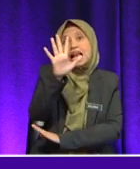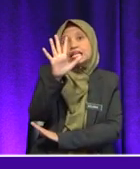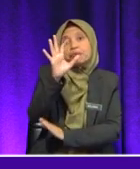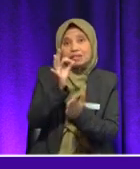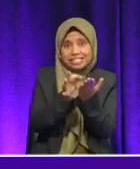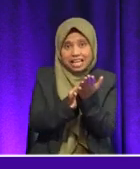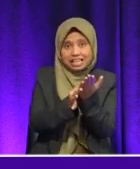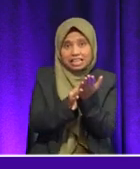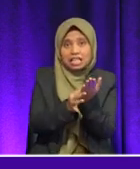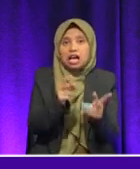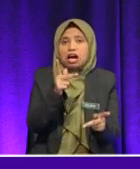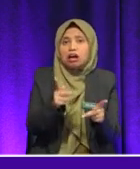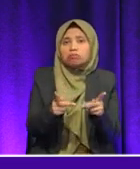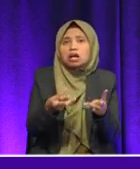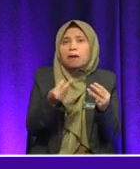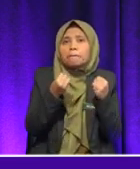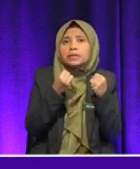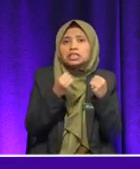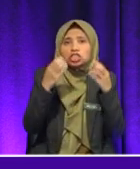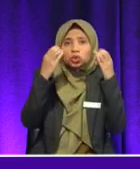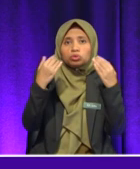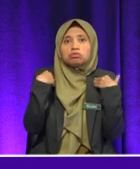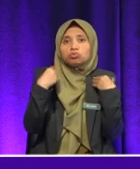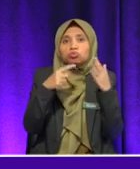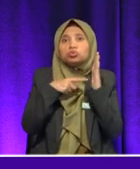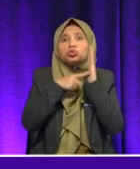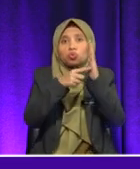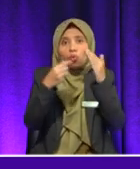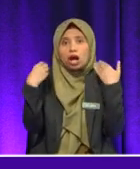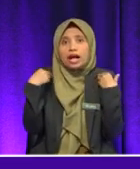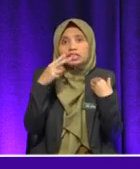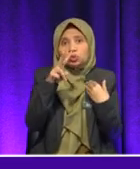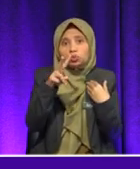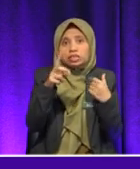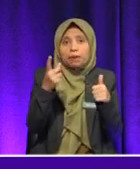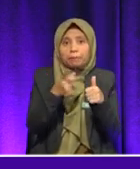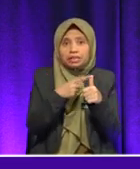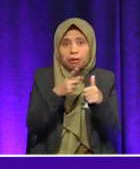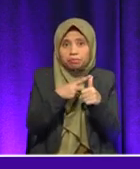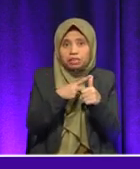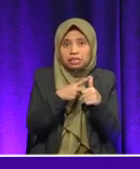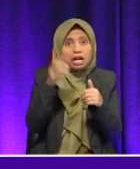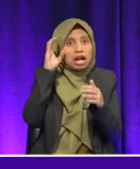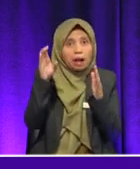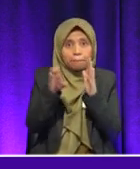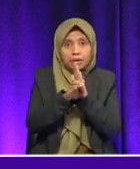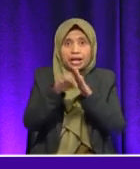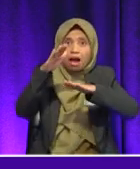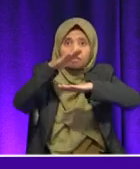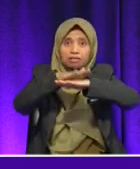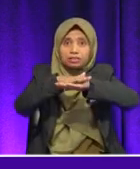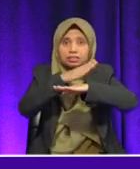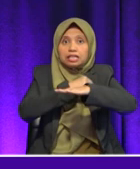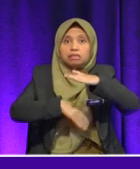kalau kita tengok Kenapa cek gula tak ada dua oke yang pertama yang gambar yang di atas yang kedua gambar di bawah